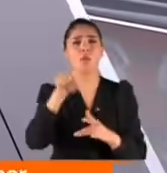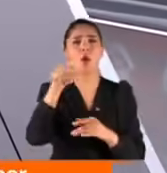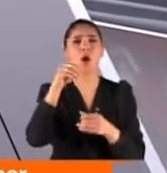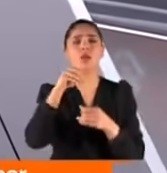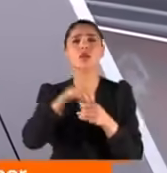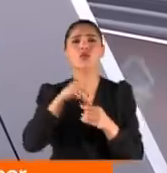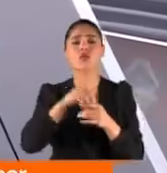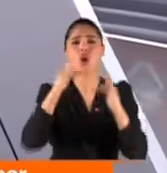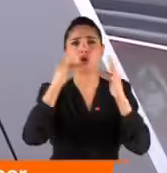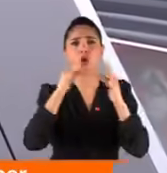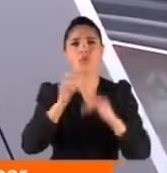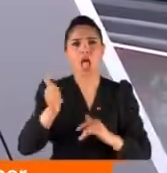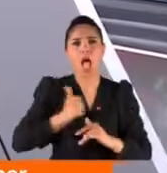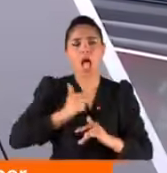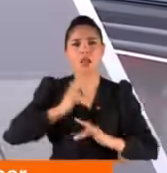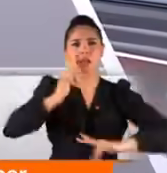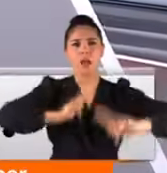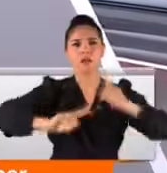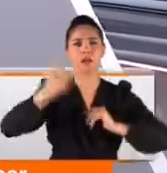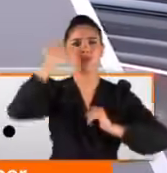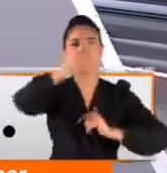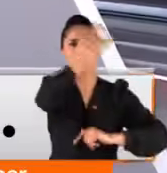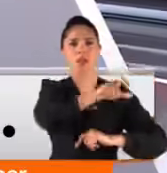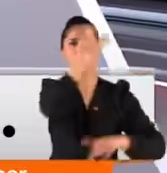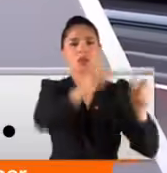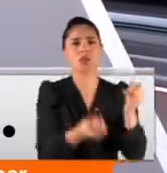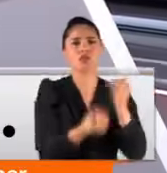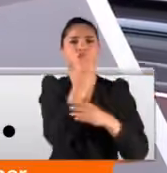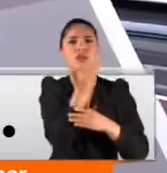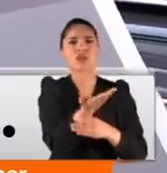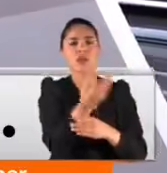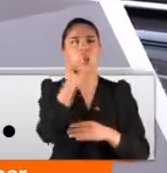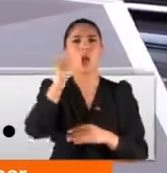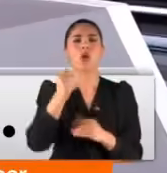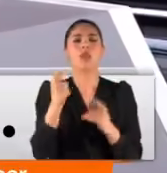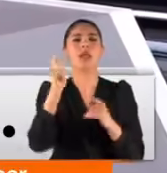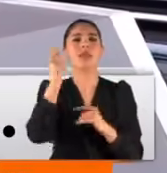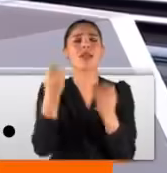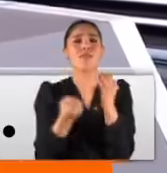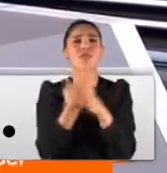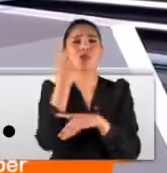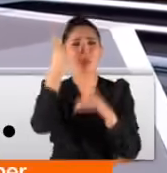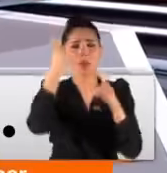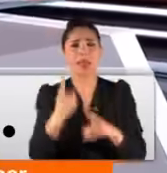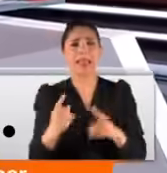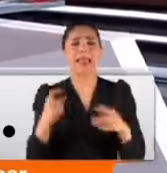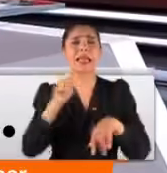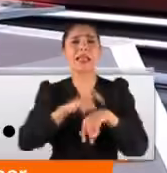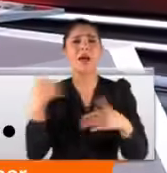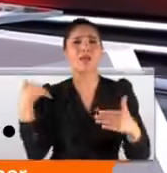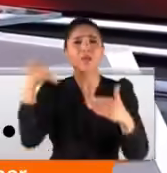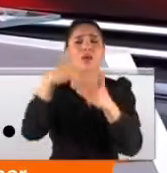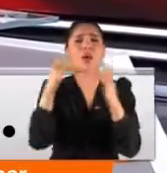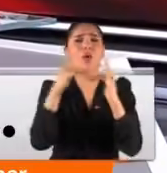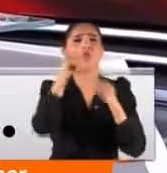Köprüsü'nde asker üniformalı hainler ortaya çıkana kadar. 16 Temmuz sabahının ilk ışıklarına kadar